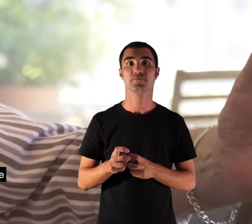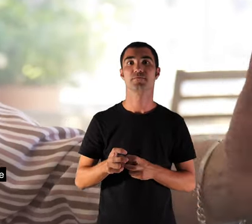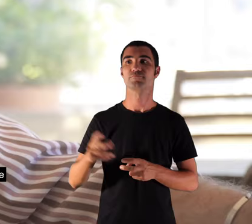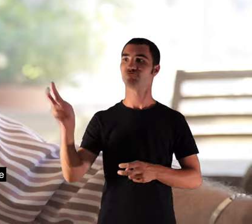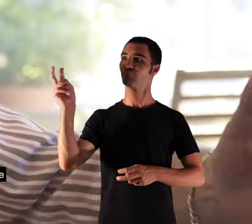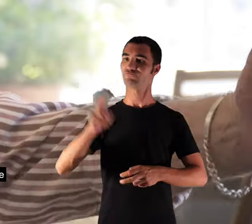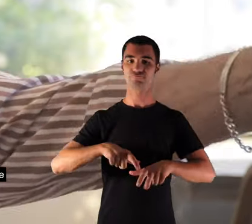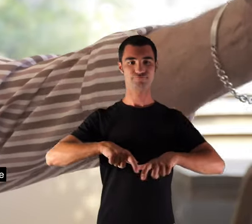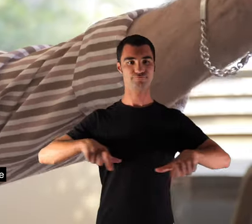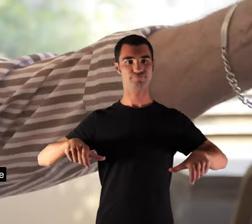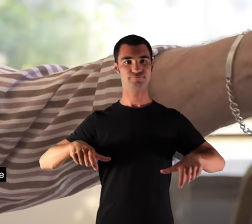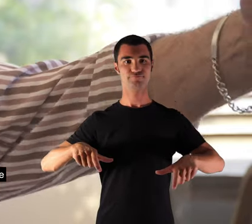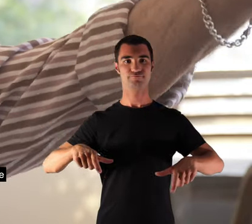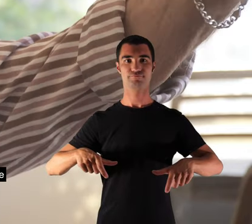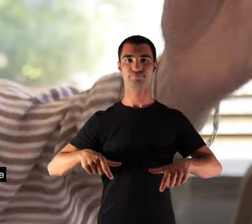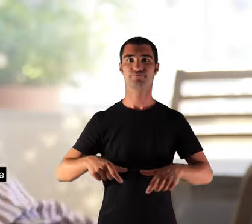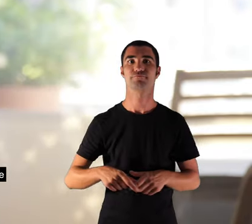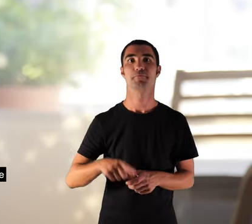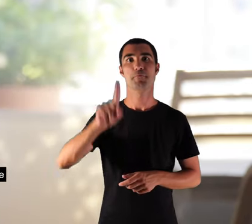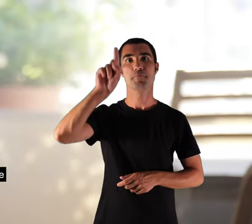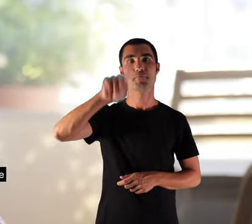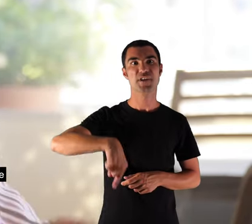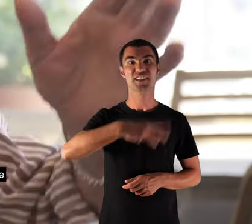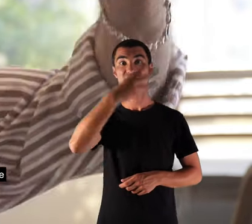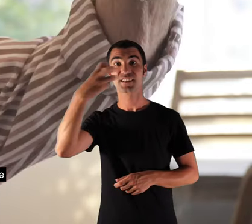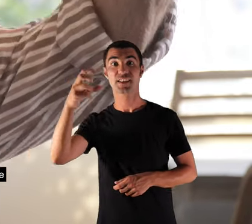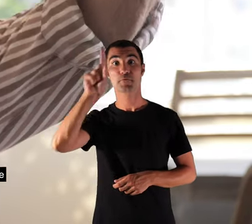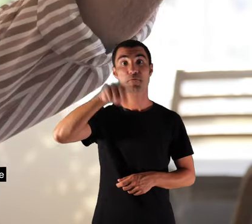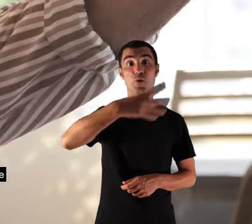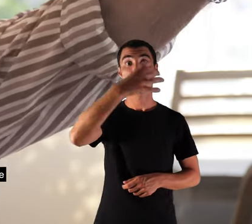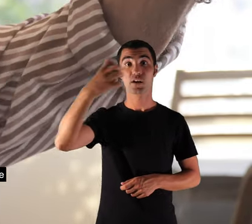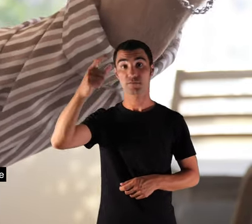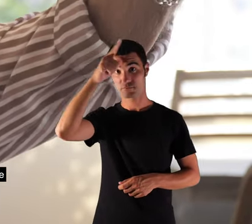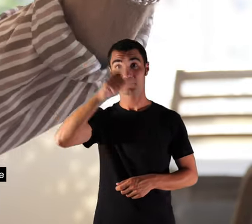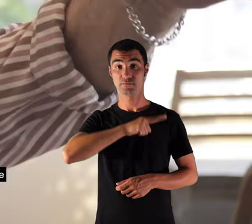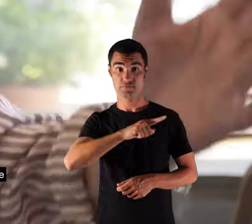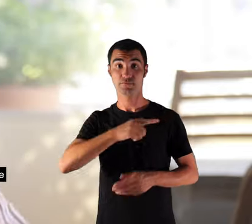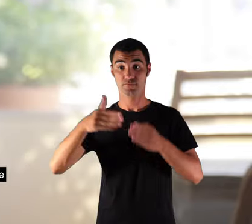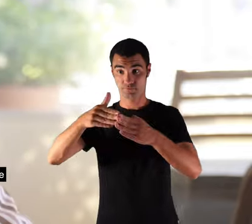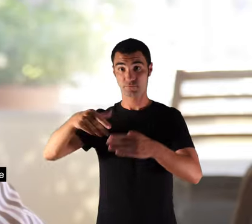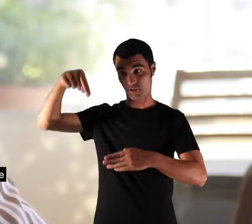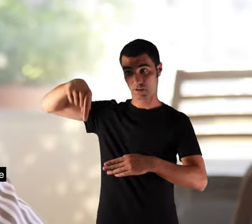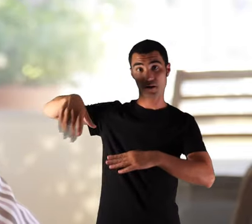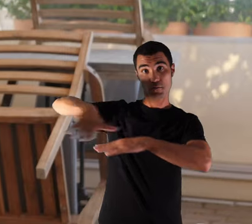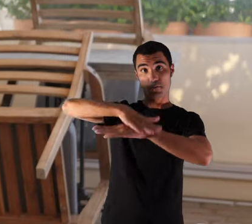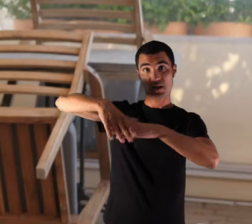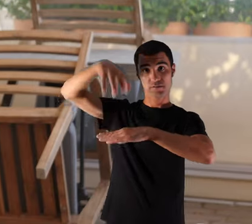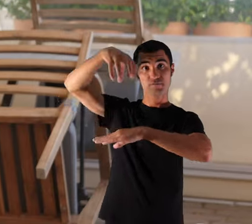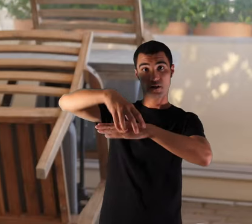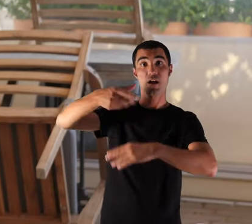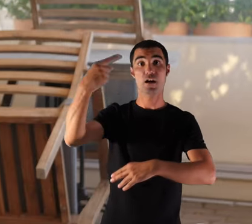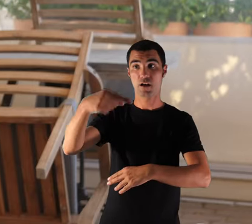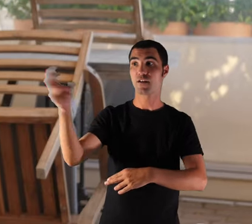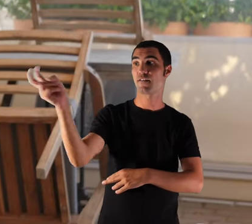un temps, hi havia també 1.300 o 1.400 marinos aquí a la base, i